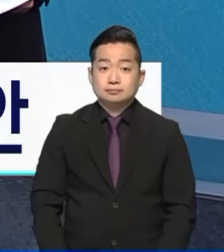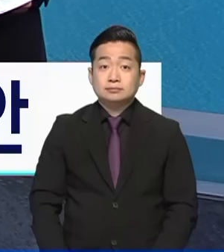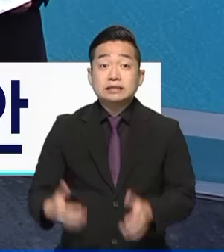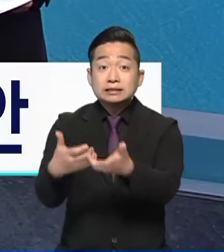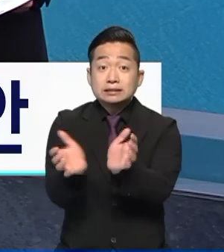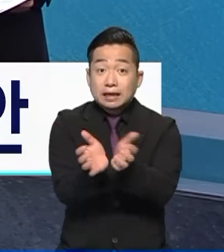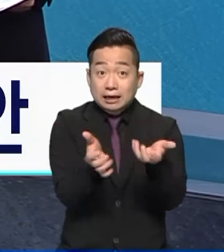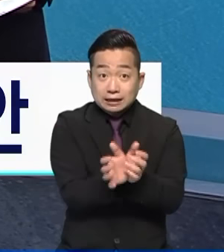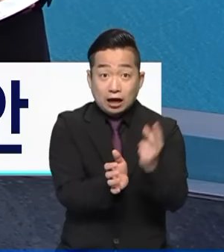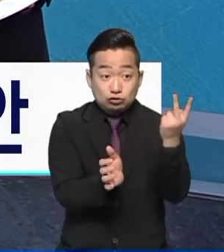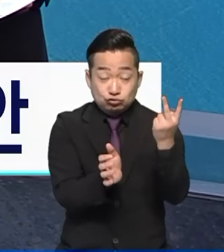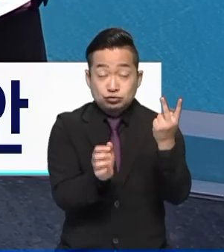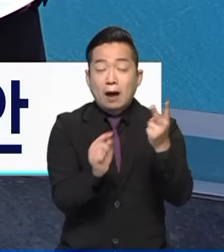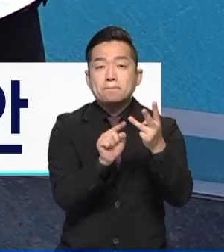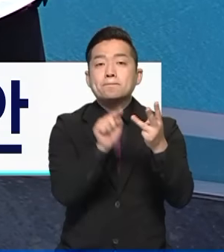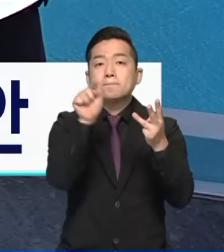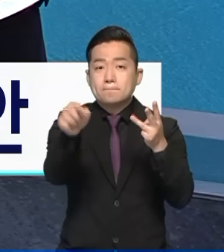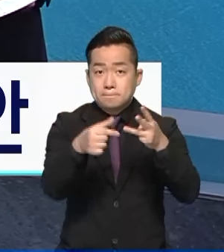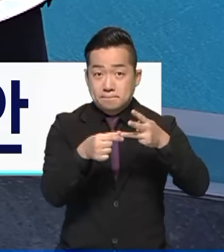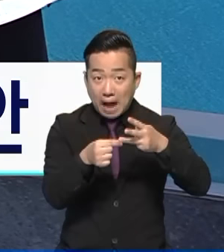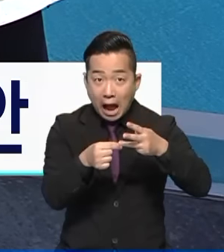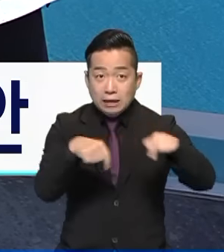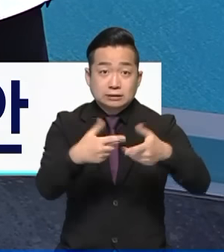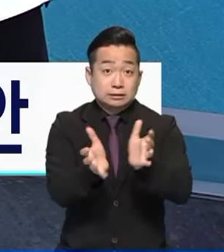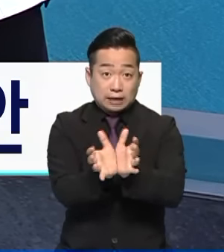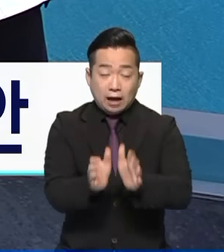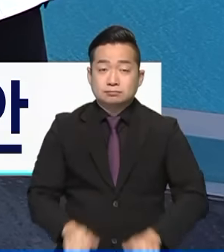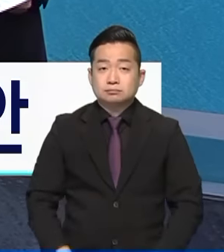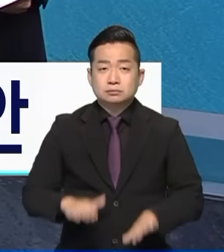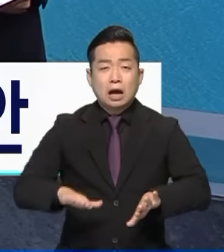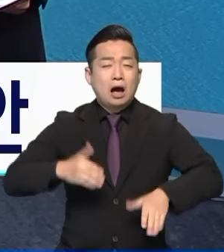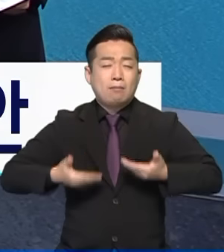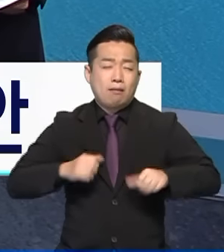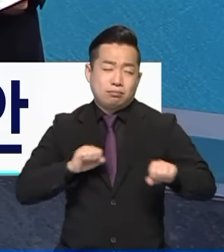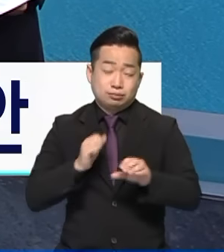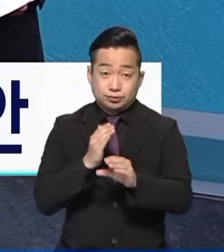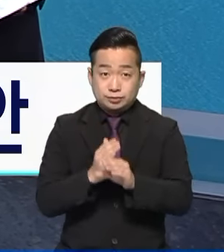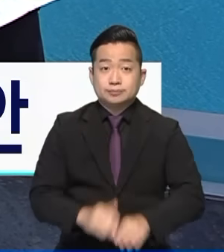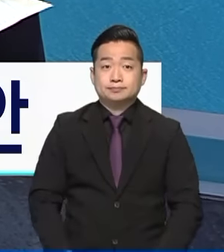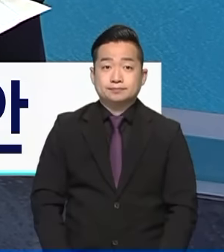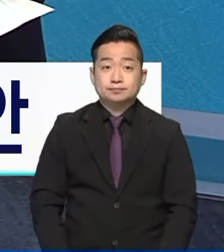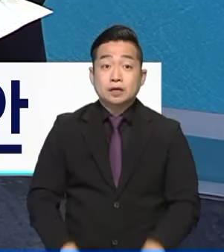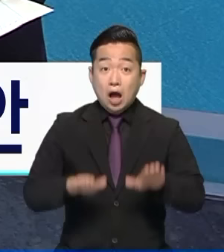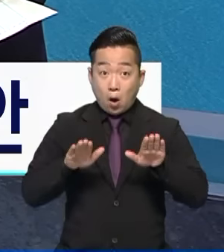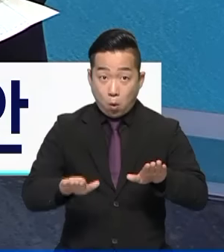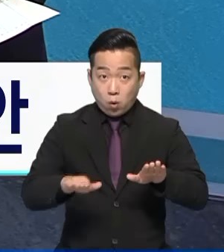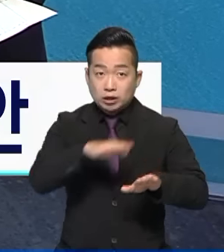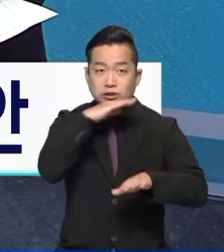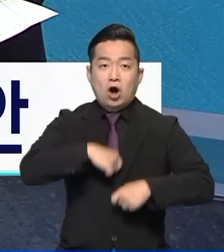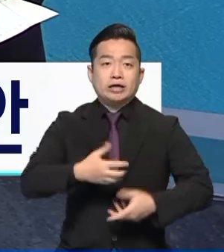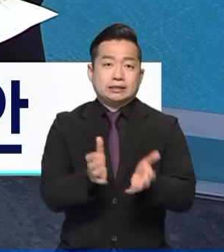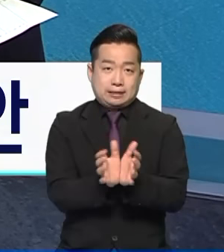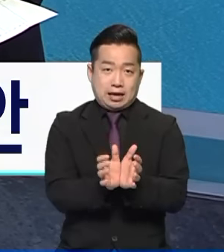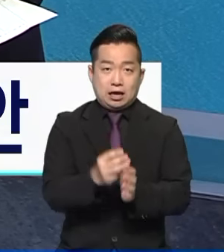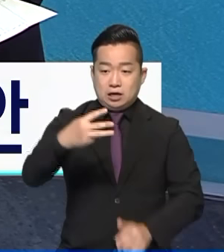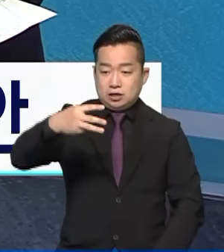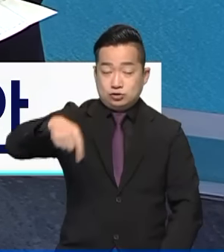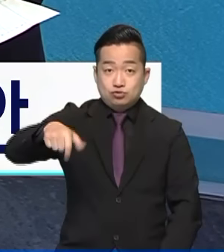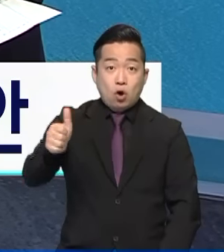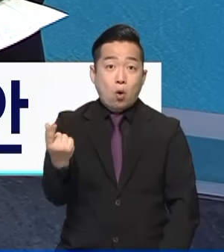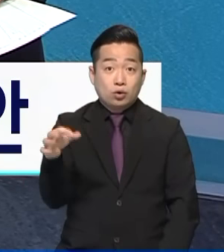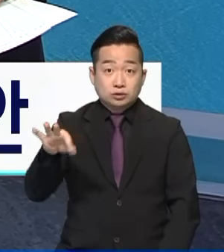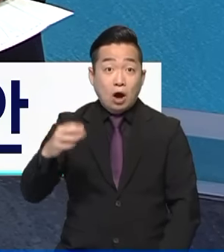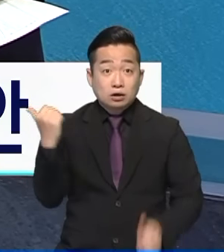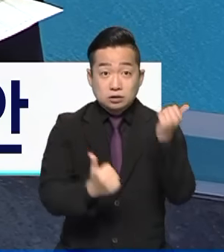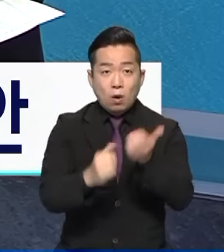거대 양당 바깥에 있는 이른바 제3지대도 바쁘게 움직이고 있습니다. 오늘은 정의당 리호정 의원이